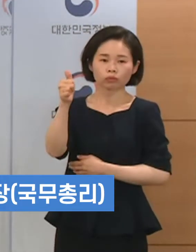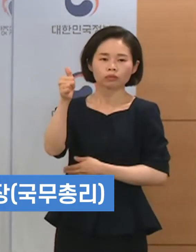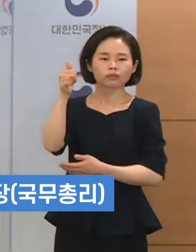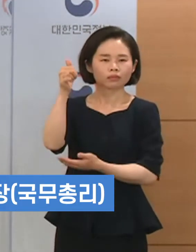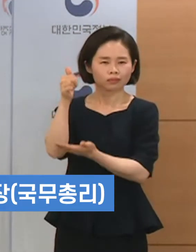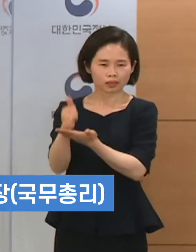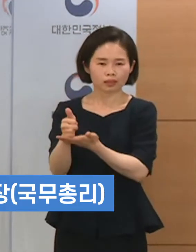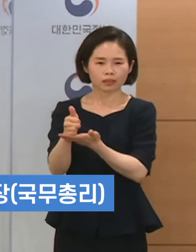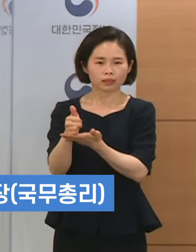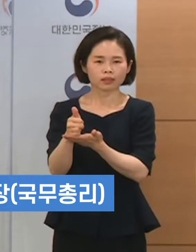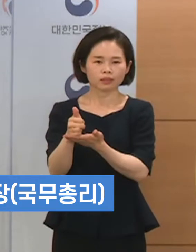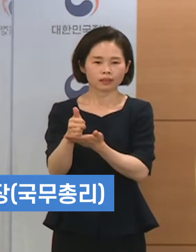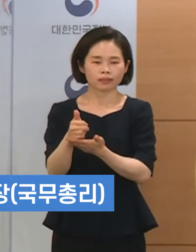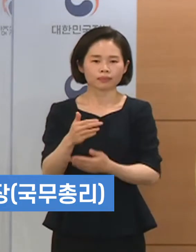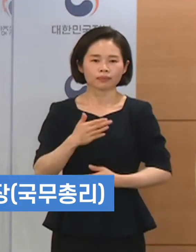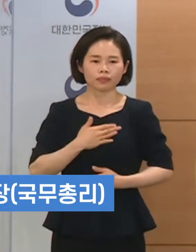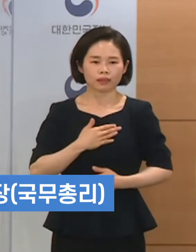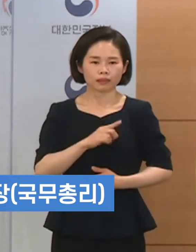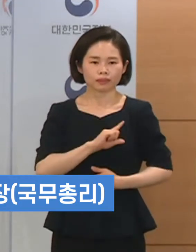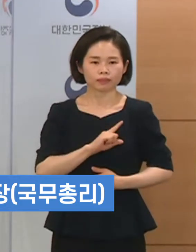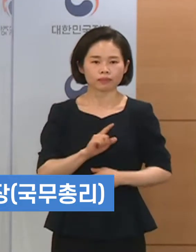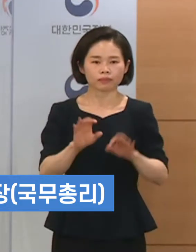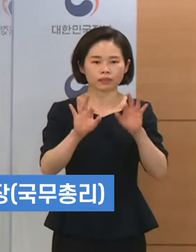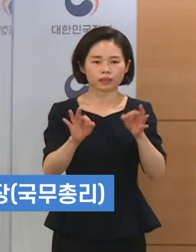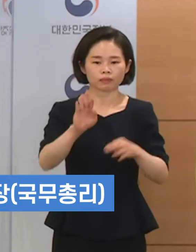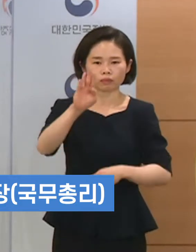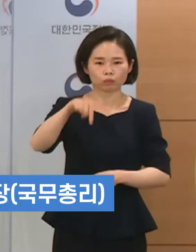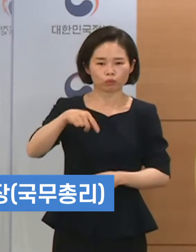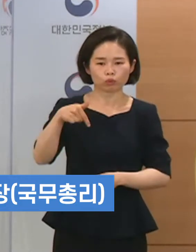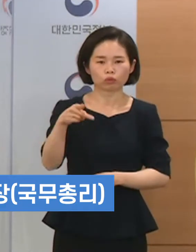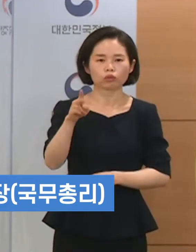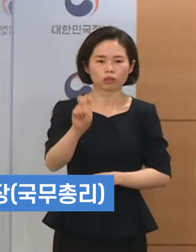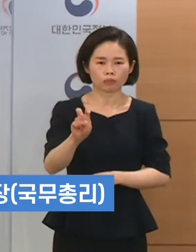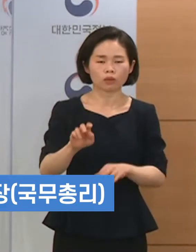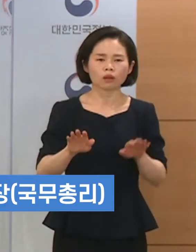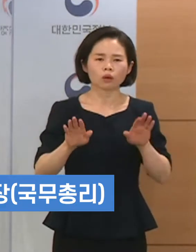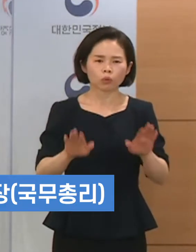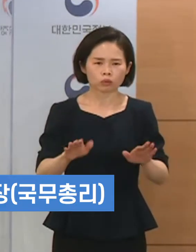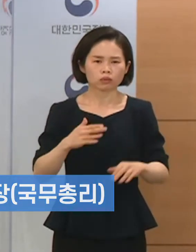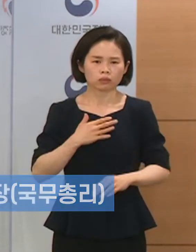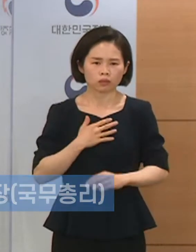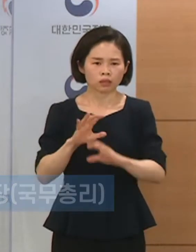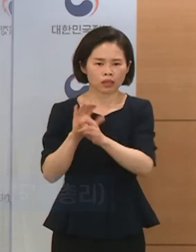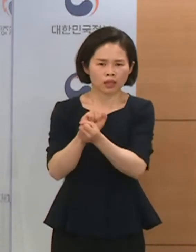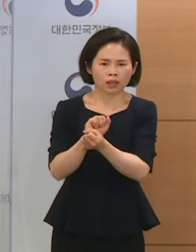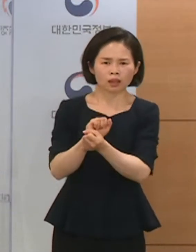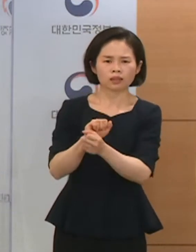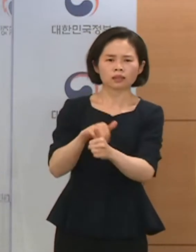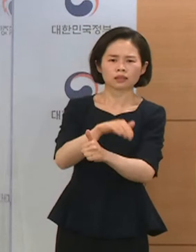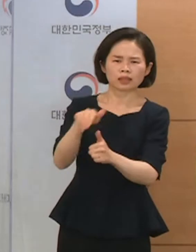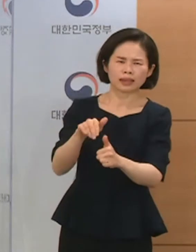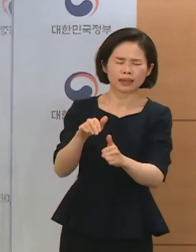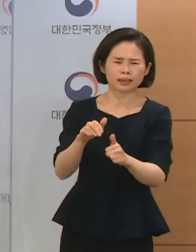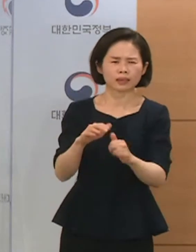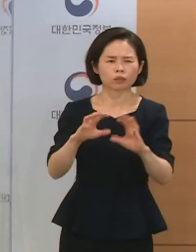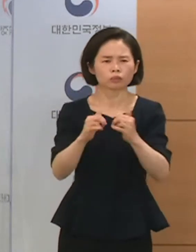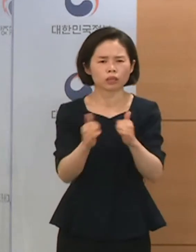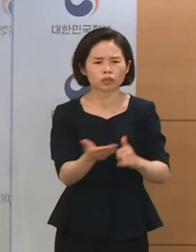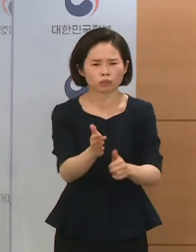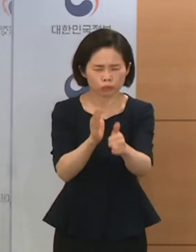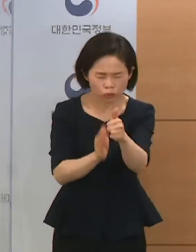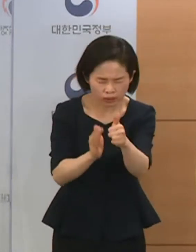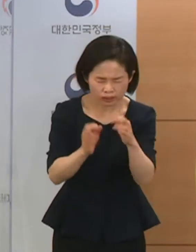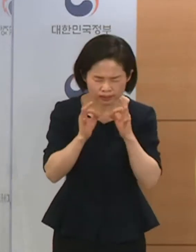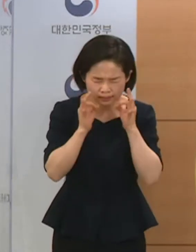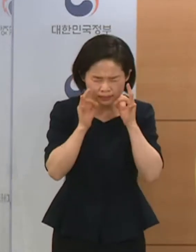중앙재난안전대책본부 본부장을 맡고 있는 김부겸입니다. 저는 오늘 절박한 마음으로 국민 여러분 앞에